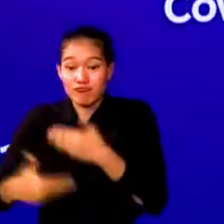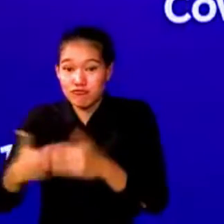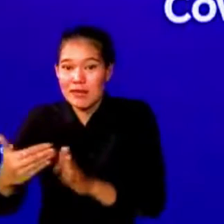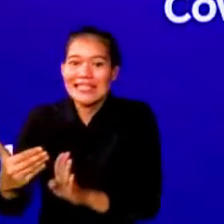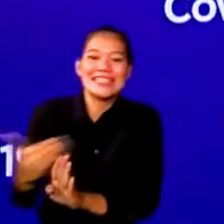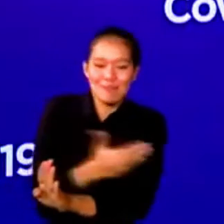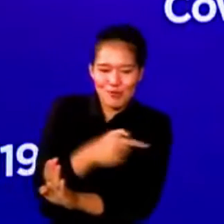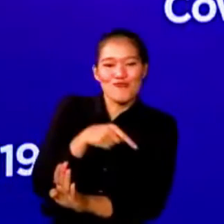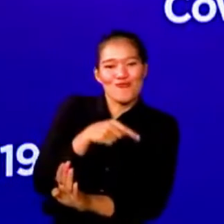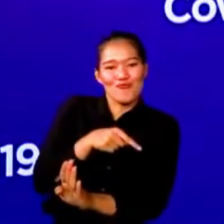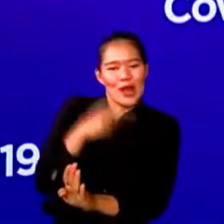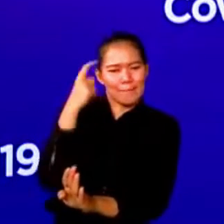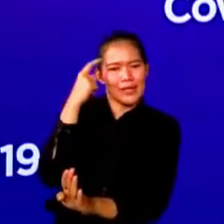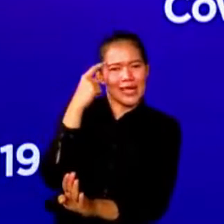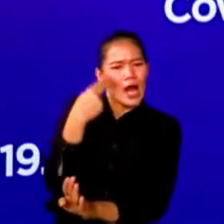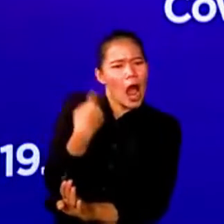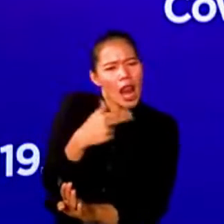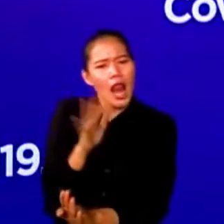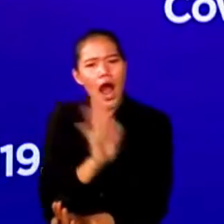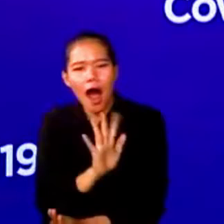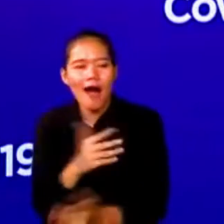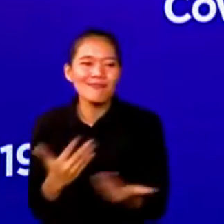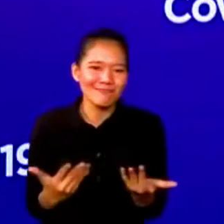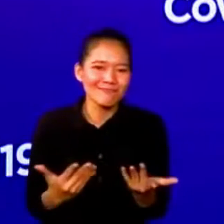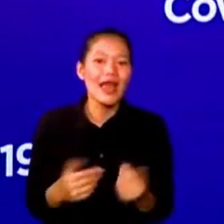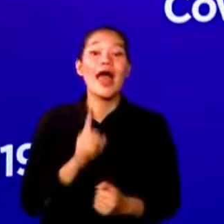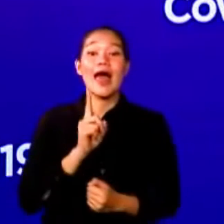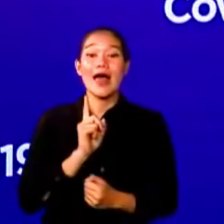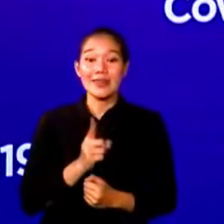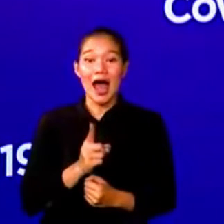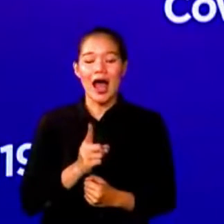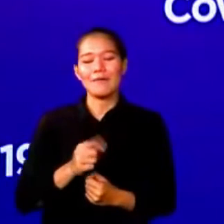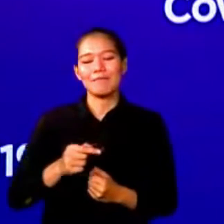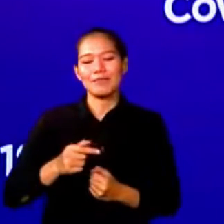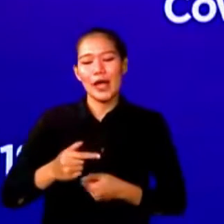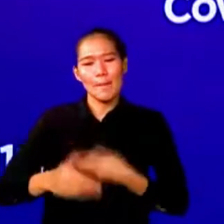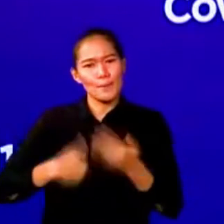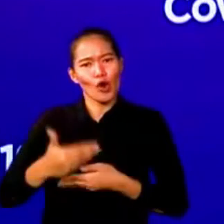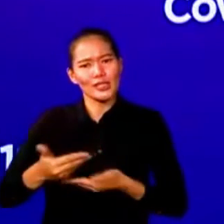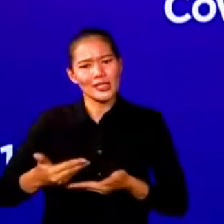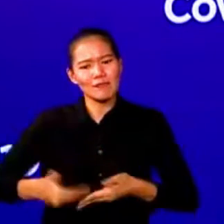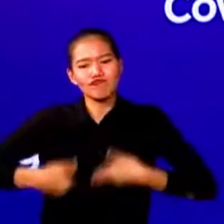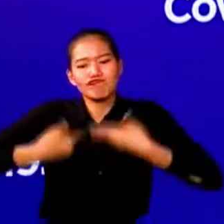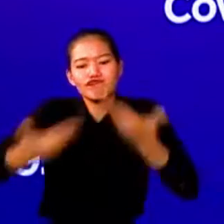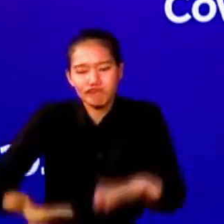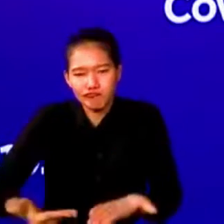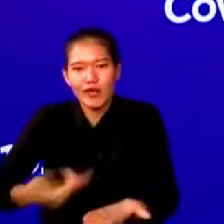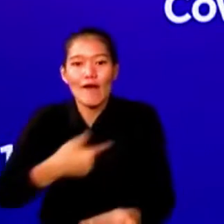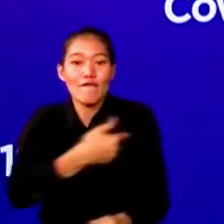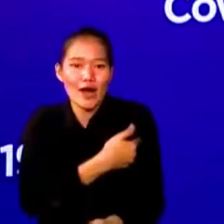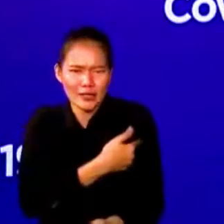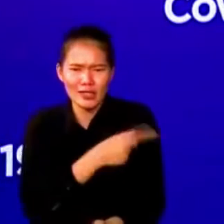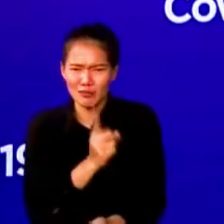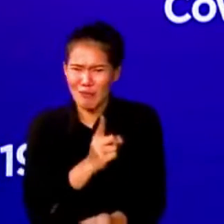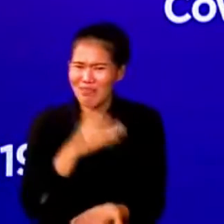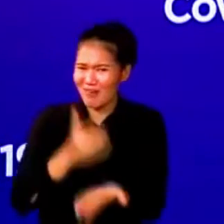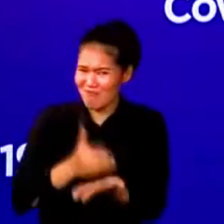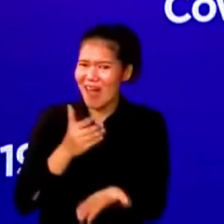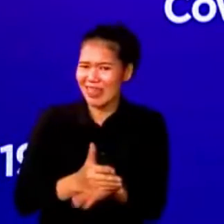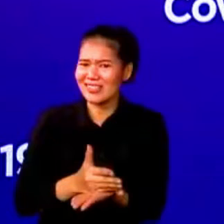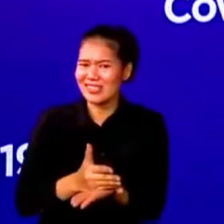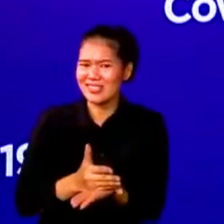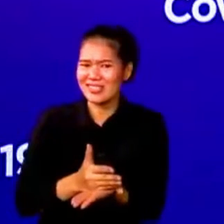pengadaan Nah sambil proses pengadaan karena memang ketersediaannya juga